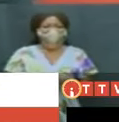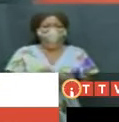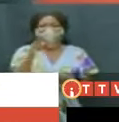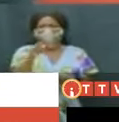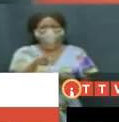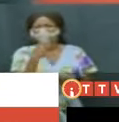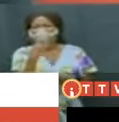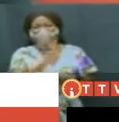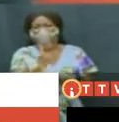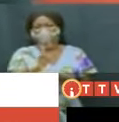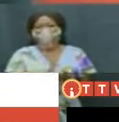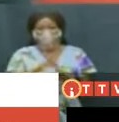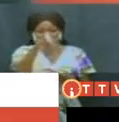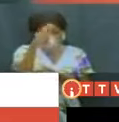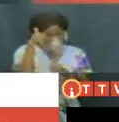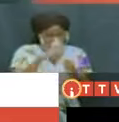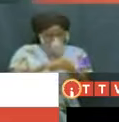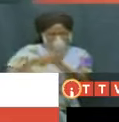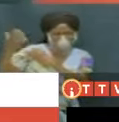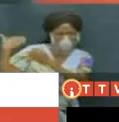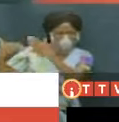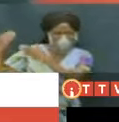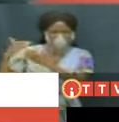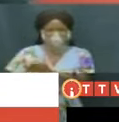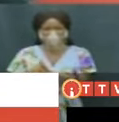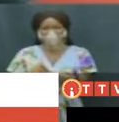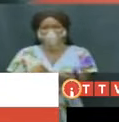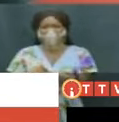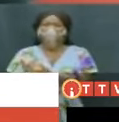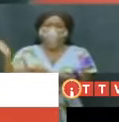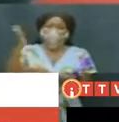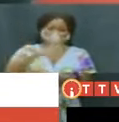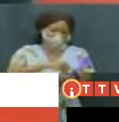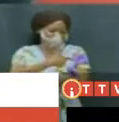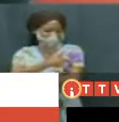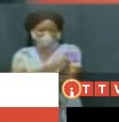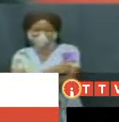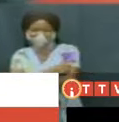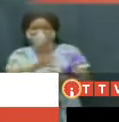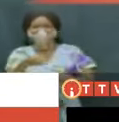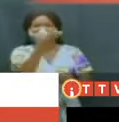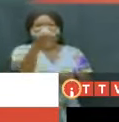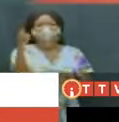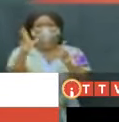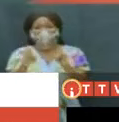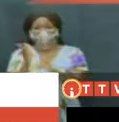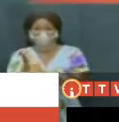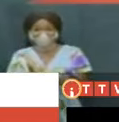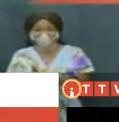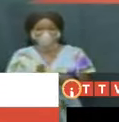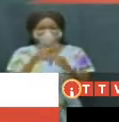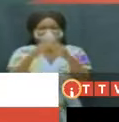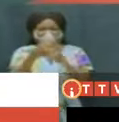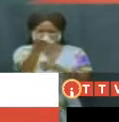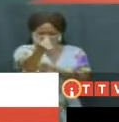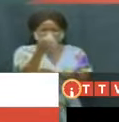sizongonena chabe. Inu kumbukirani kuti mbuyomu tinali ndi katemera amene anaperekedwa kwa anthu. Komanso